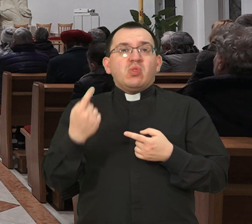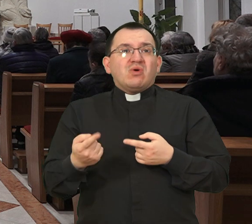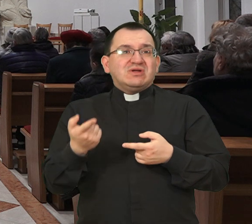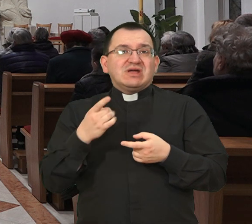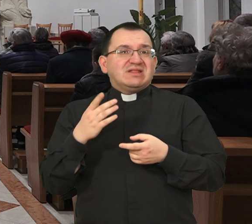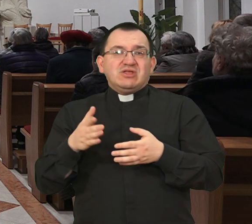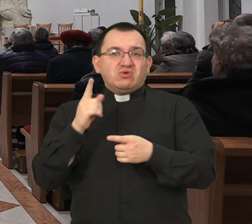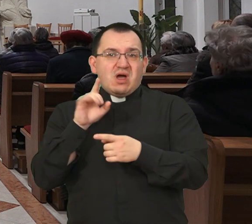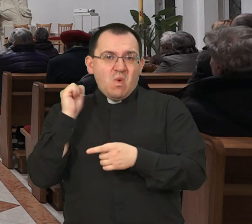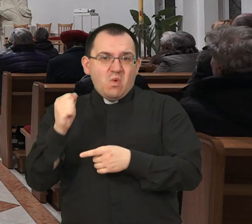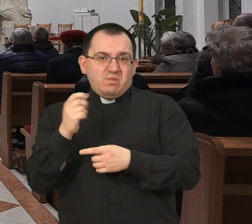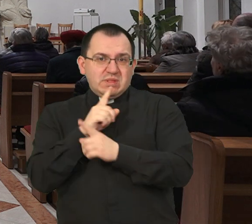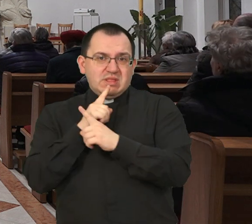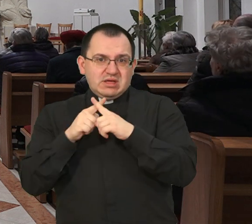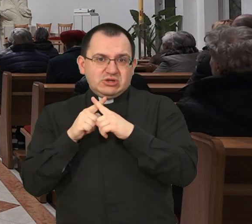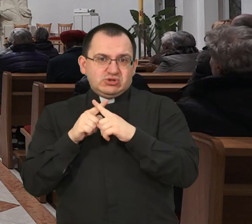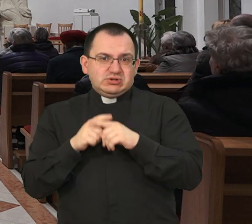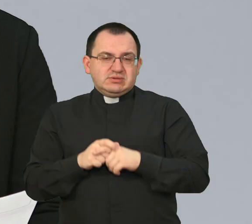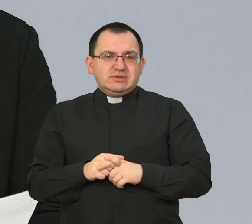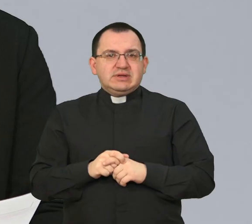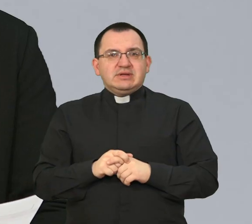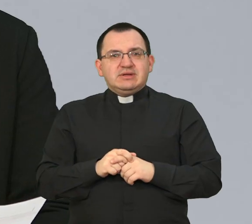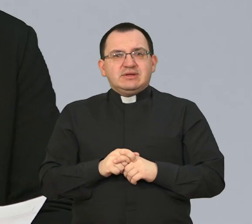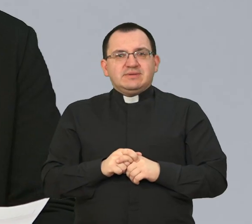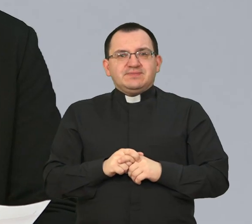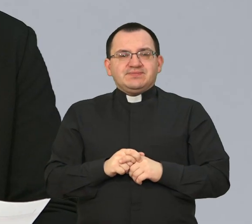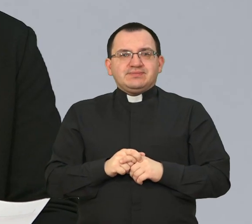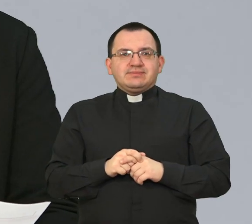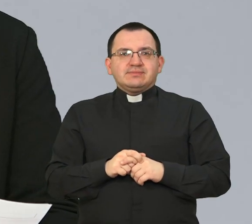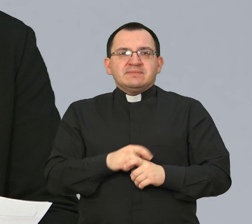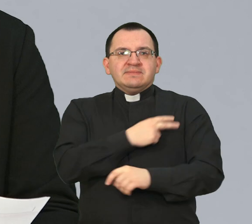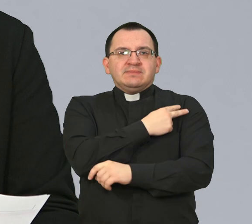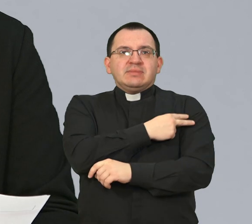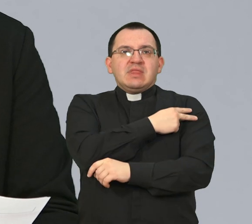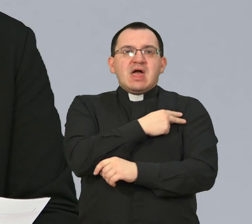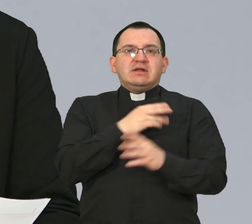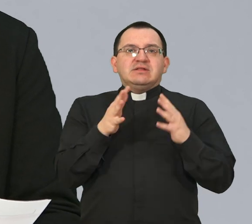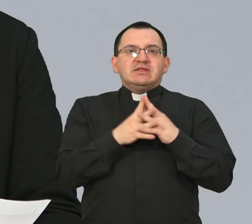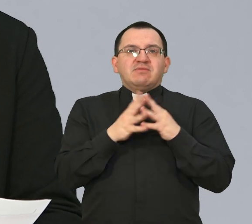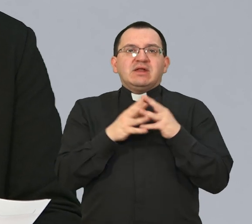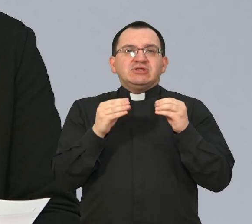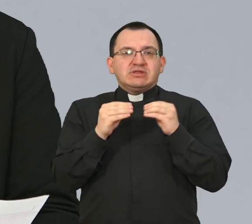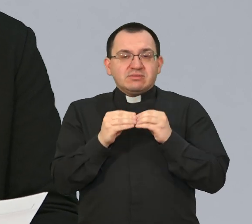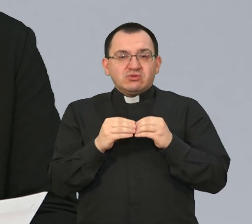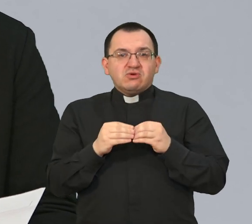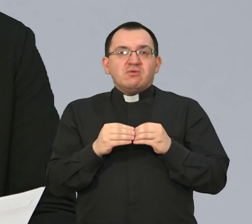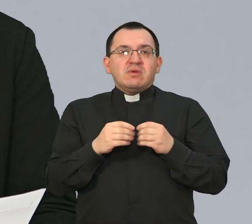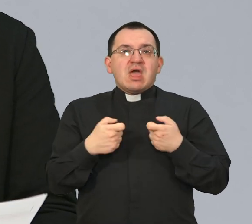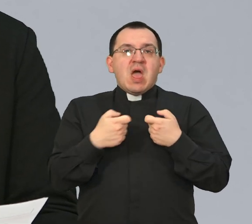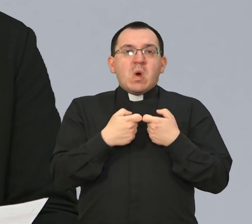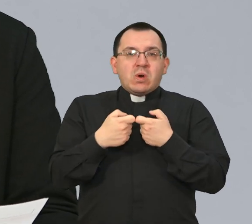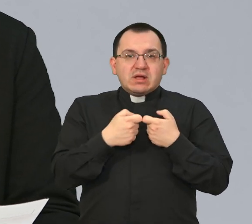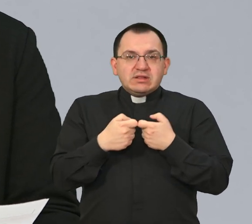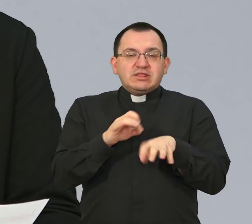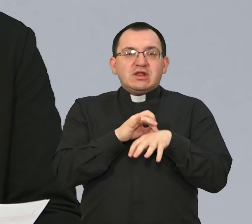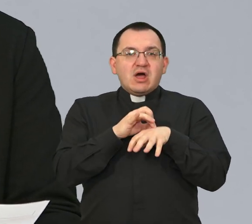odbacili i osudili na smrt na križu. Caritas Varaždinske biskupije organizirao je tradicionalni susret voditelja i